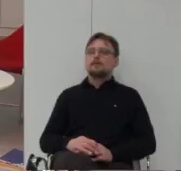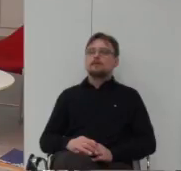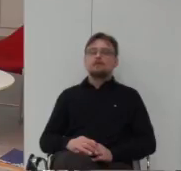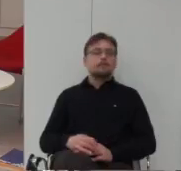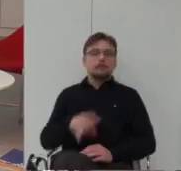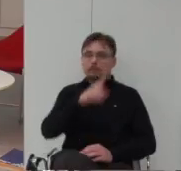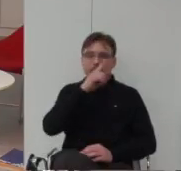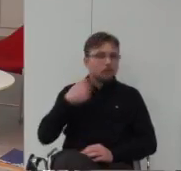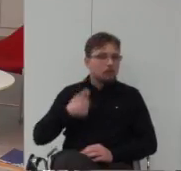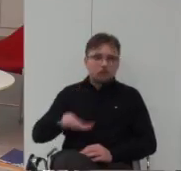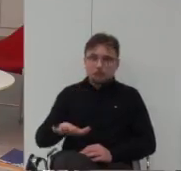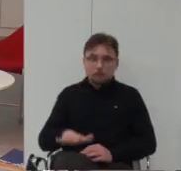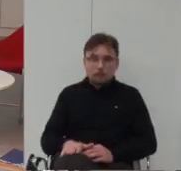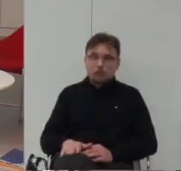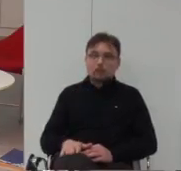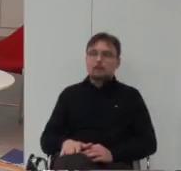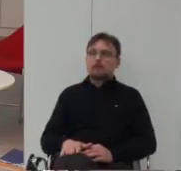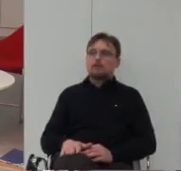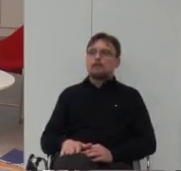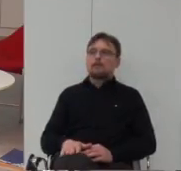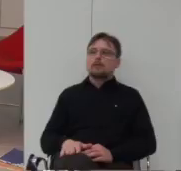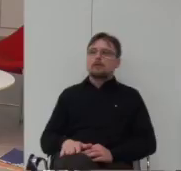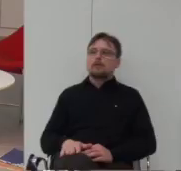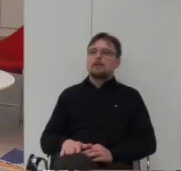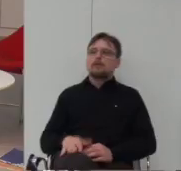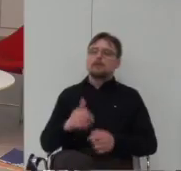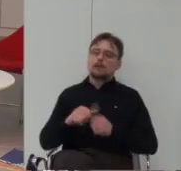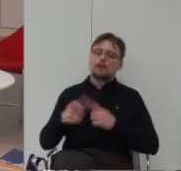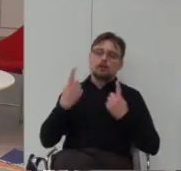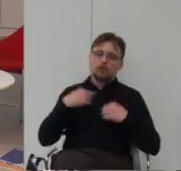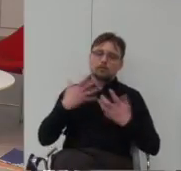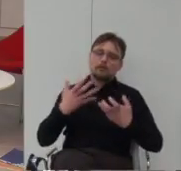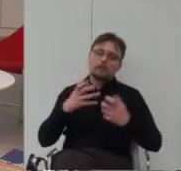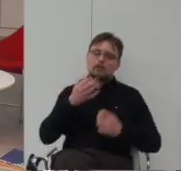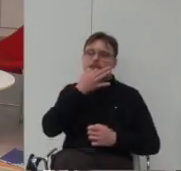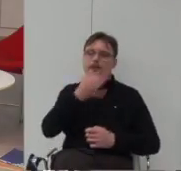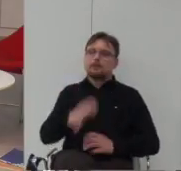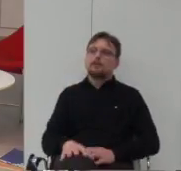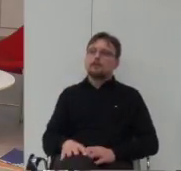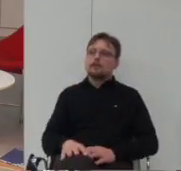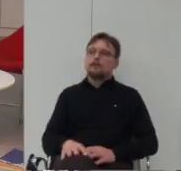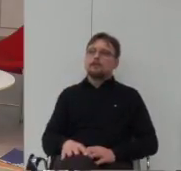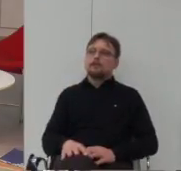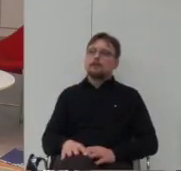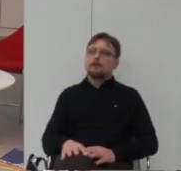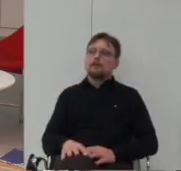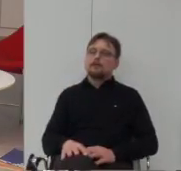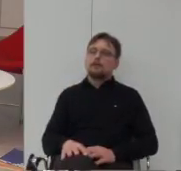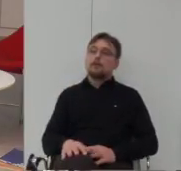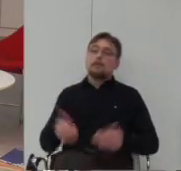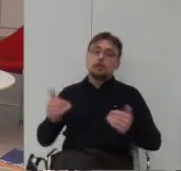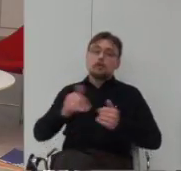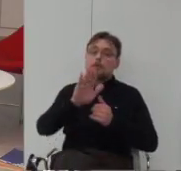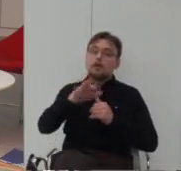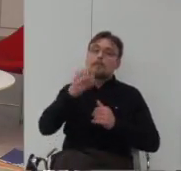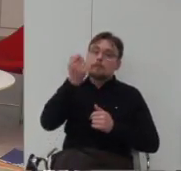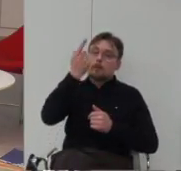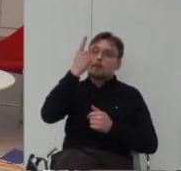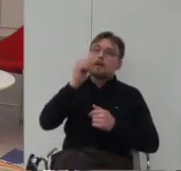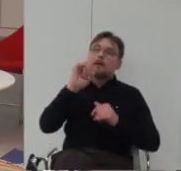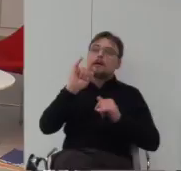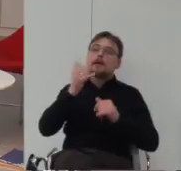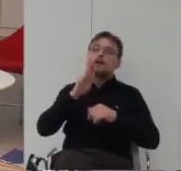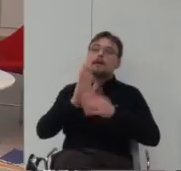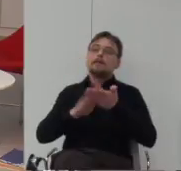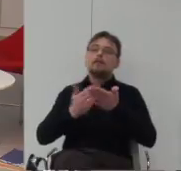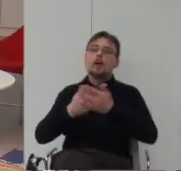Zniechęciłem skutecznie. To jeszcze... Tak, prosimy. Może macie jakieś Państwo pomysły, jak